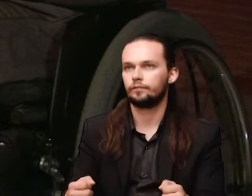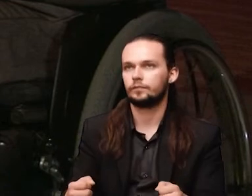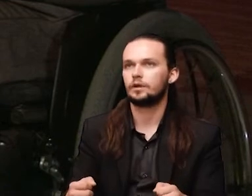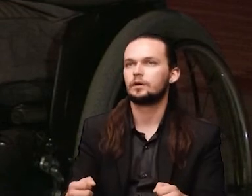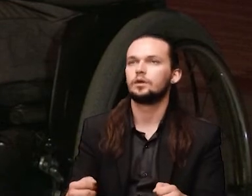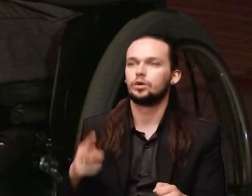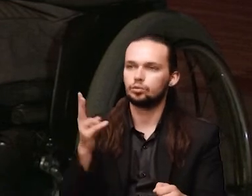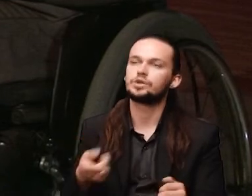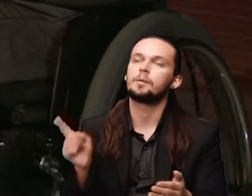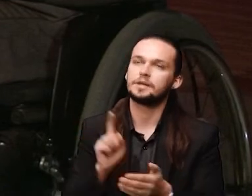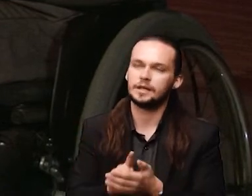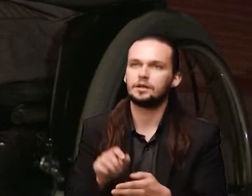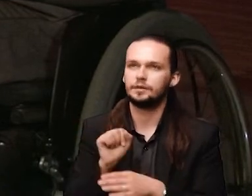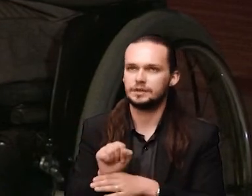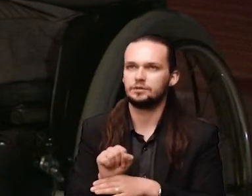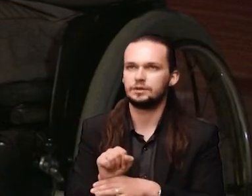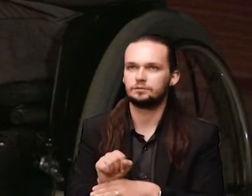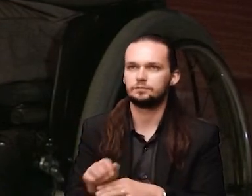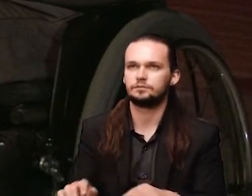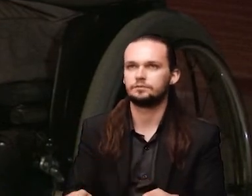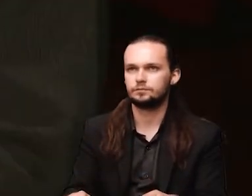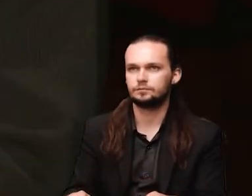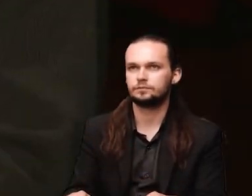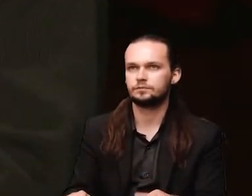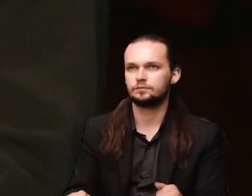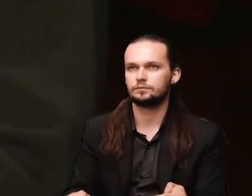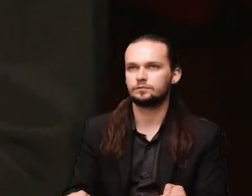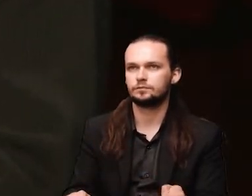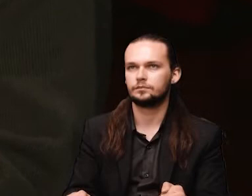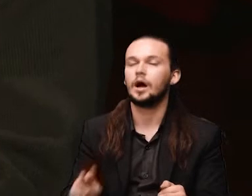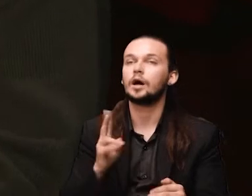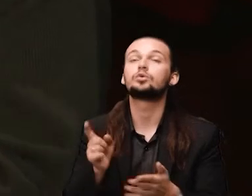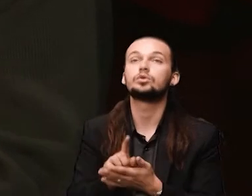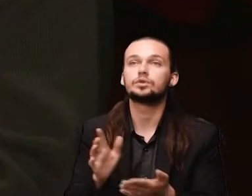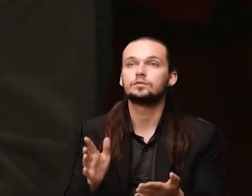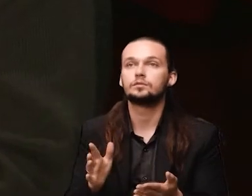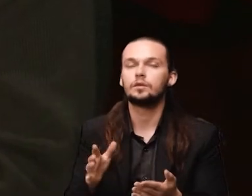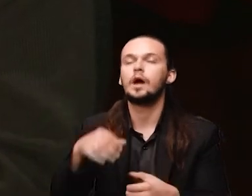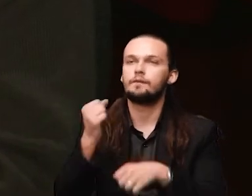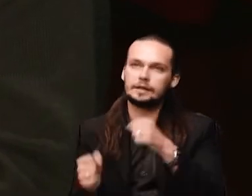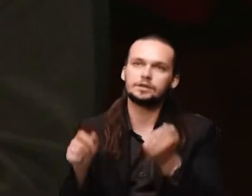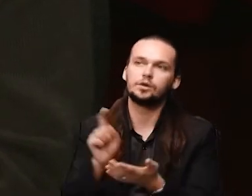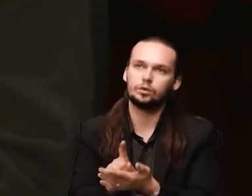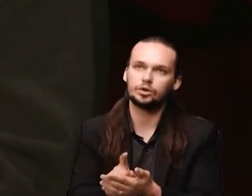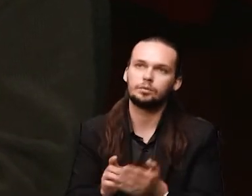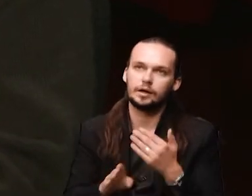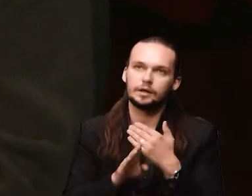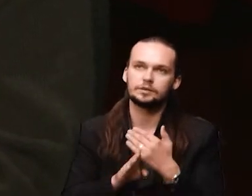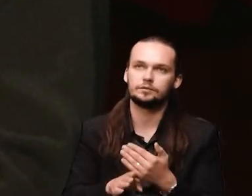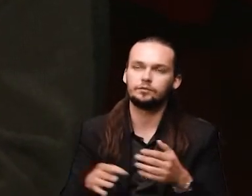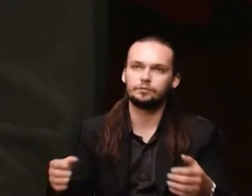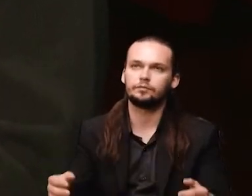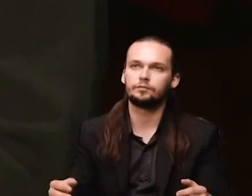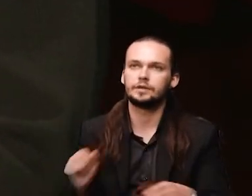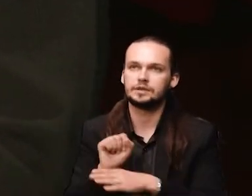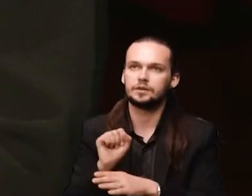наоборот. Там обязательно фиксируется коляска специальным приспособлением к полу, то есть, чтобы она была статичной. А то кто должен фиксировать? Водитель. Водитель.